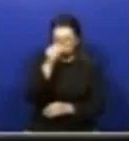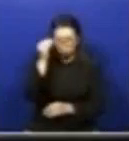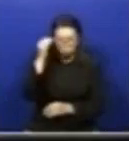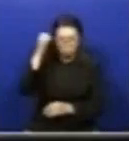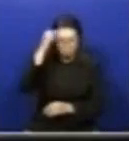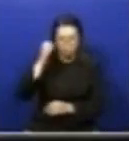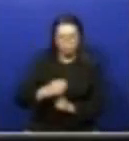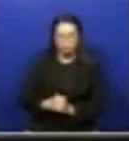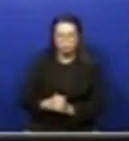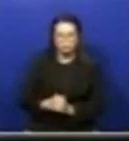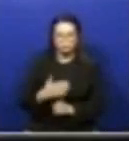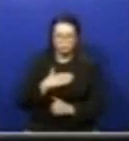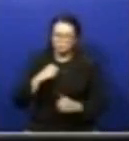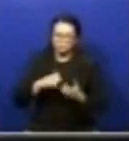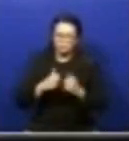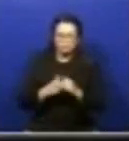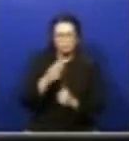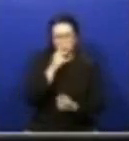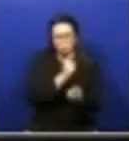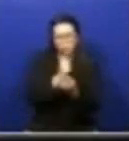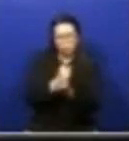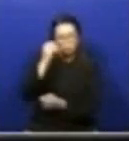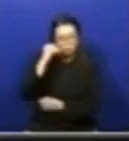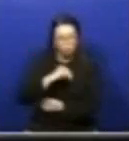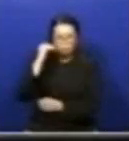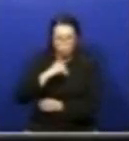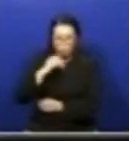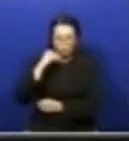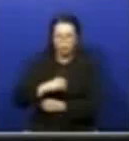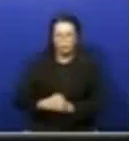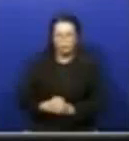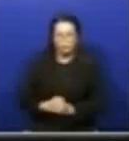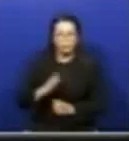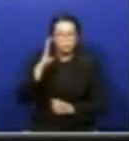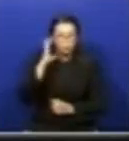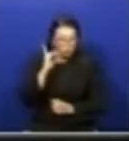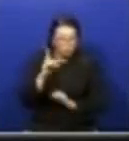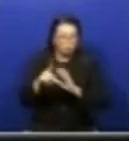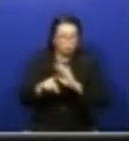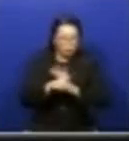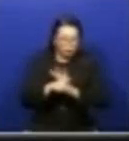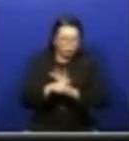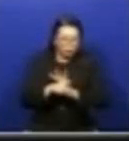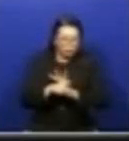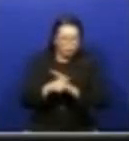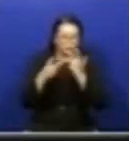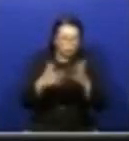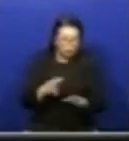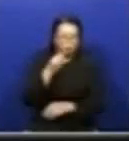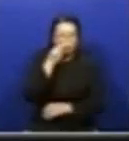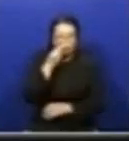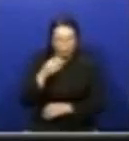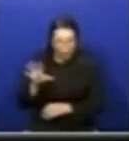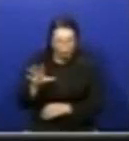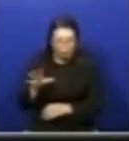พวกเรานี่เห็นปัญหาทุกกันทุกวันครับพรุ่งนี้วันพฤหัสเสร็จกลับบ้านก็